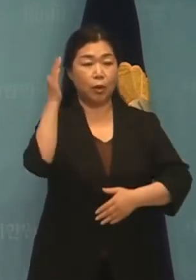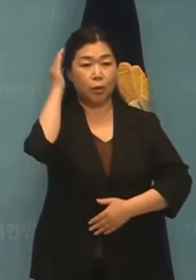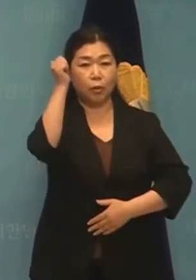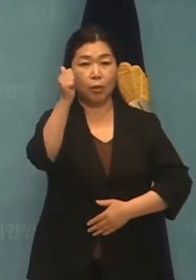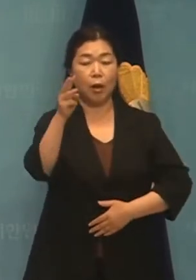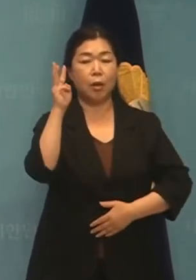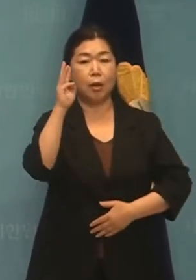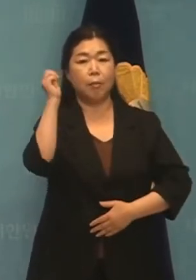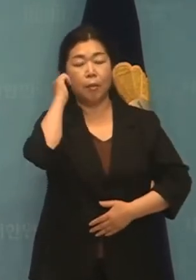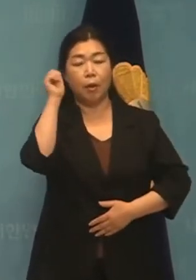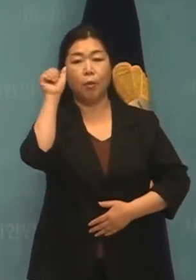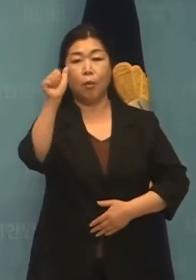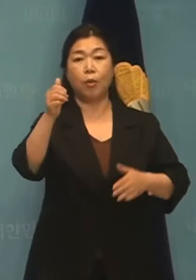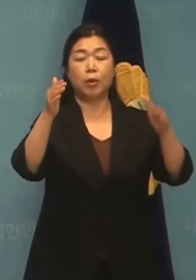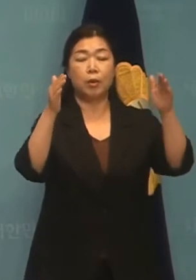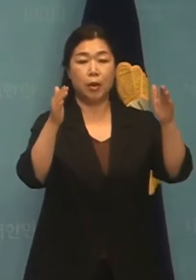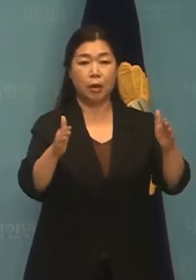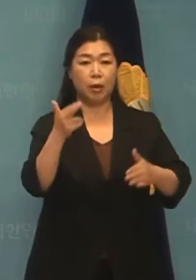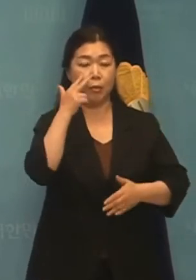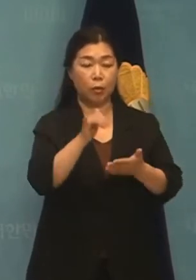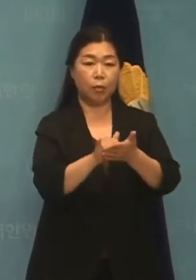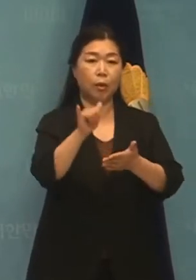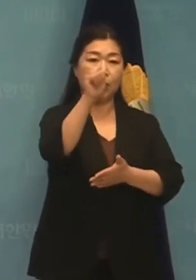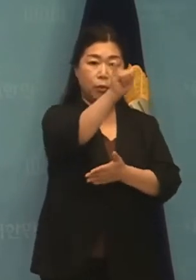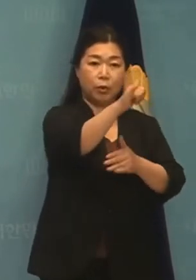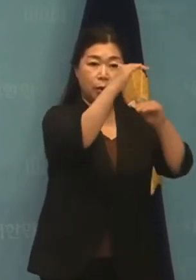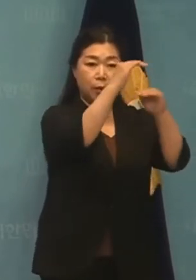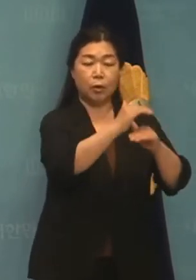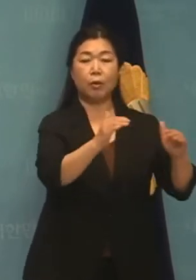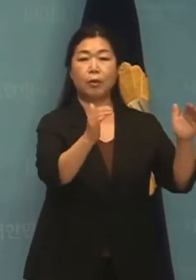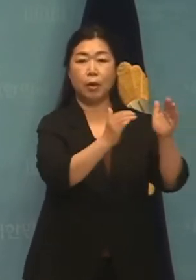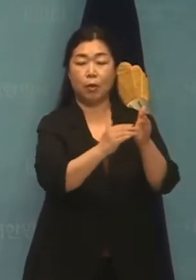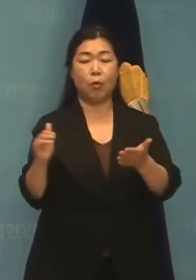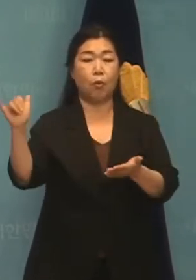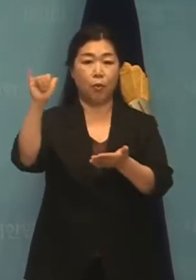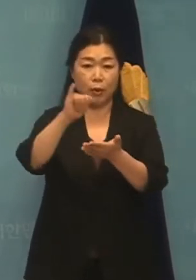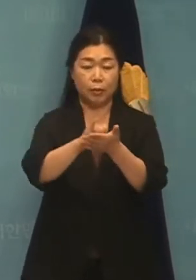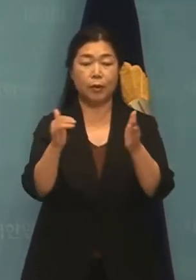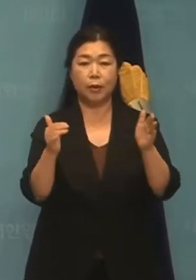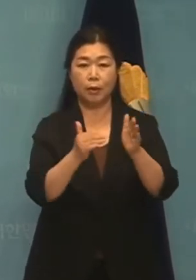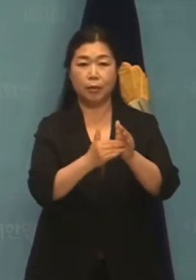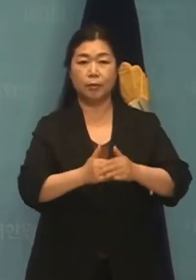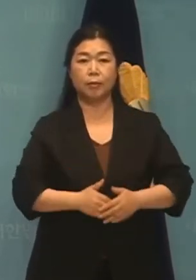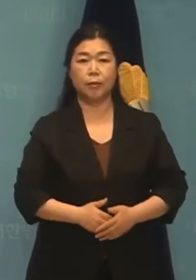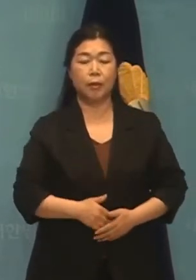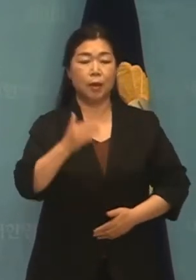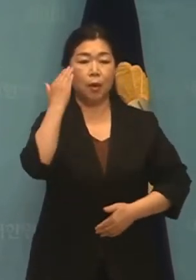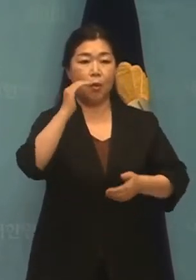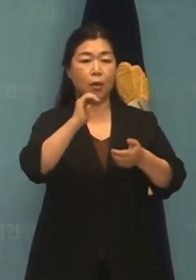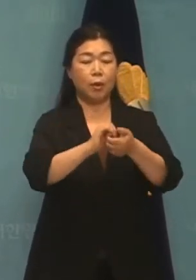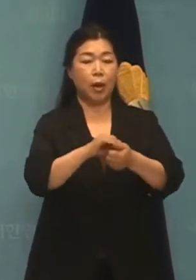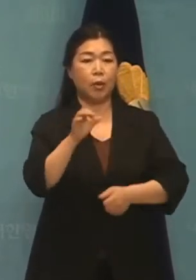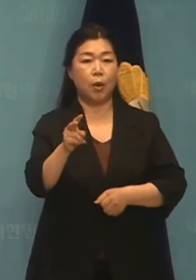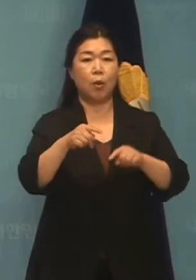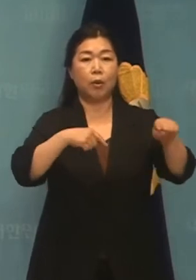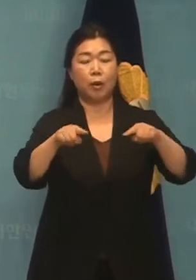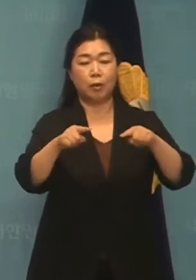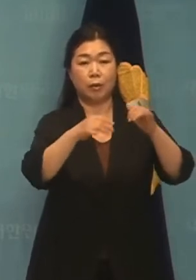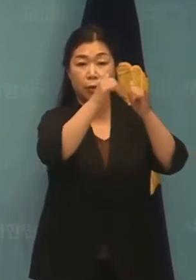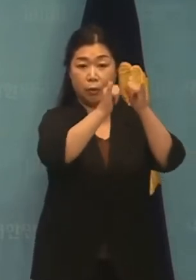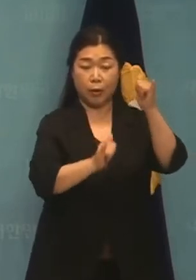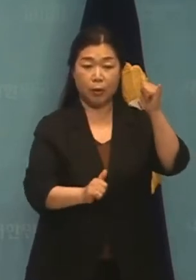3박 5일간의 미국 방문 일정을 마치고 귀국했습니다. 청와대와 여당은